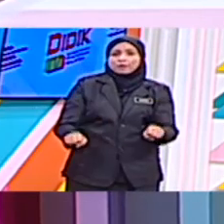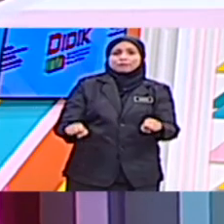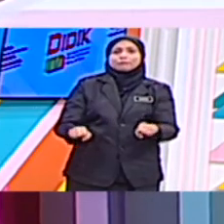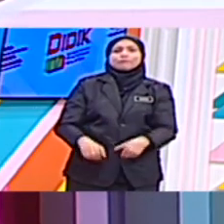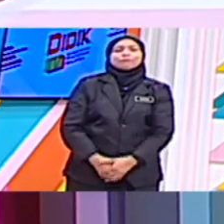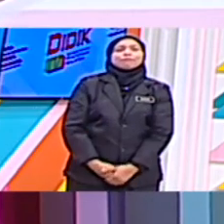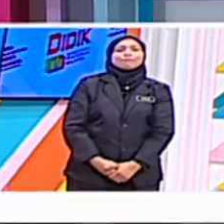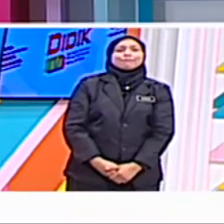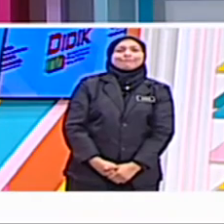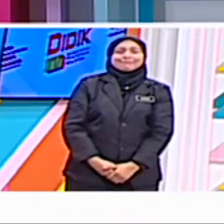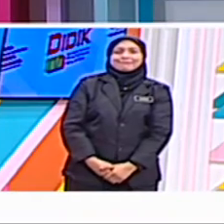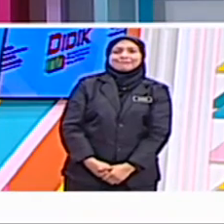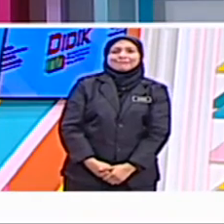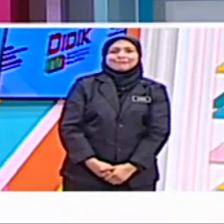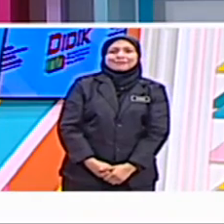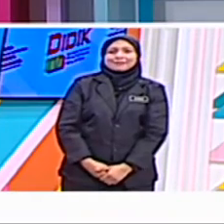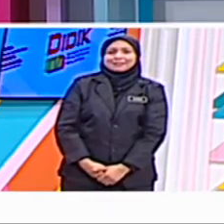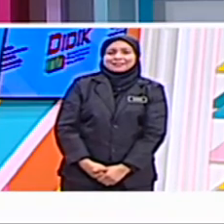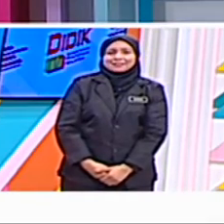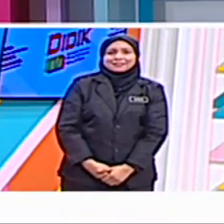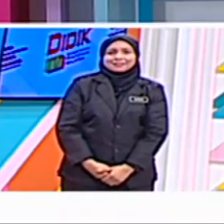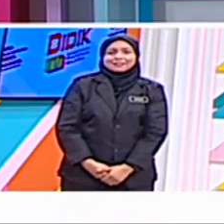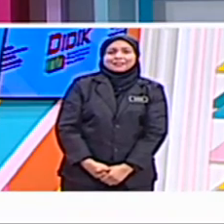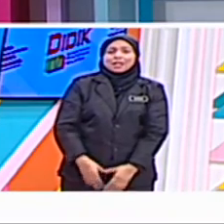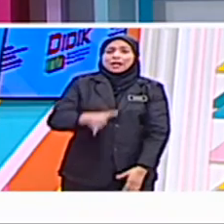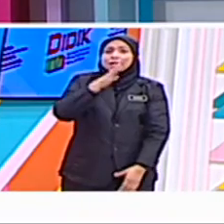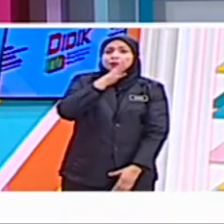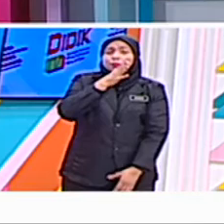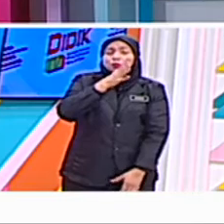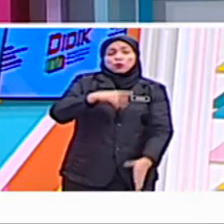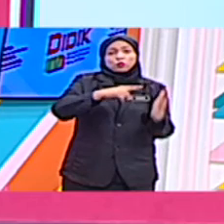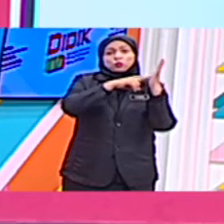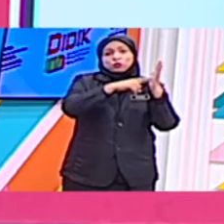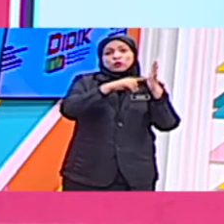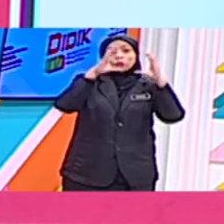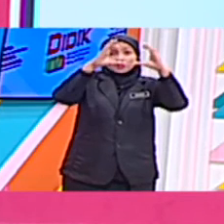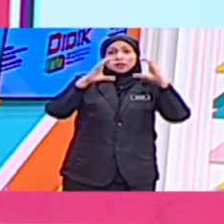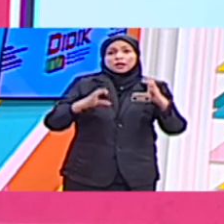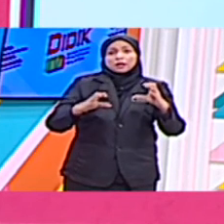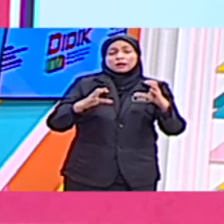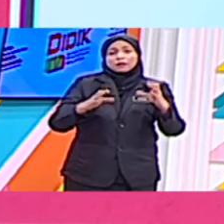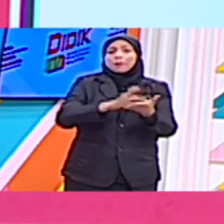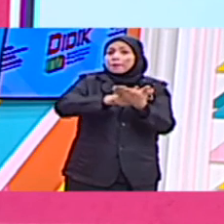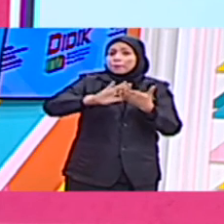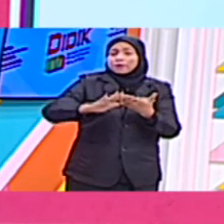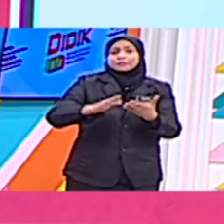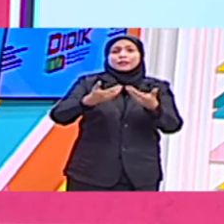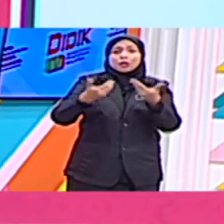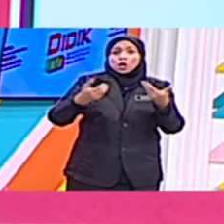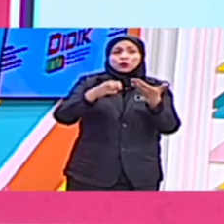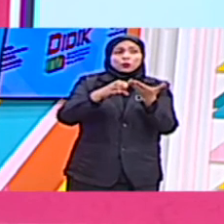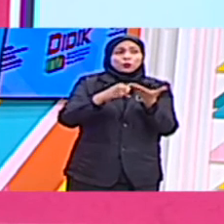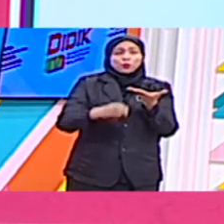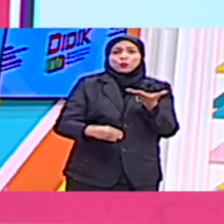Tidak boleh. Okey? Situasi seterusnya. Ibu menunjukkan kamu cara membersihkan dubur selepas membuang najis.